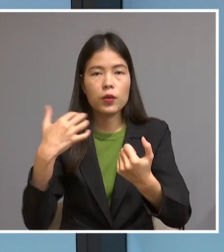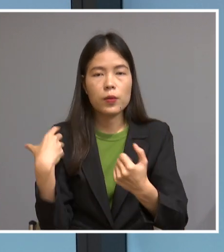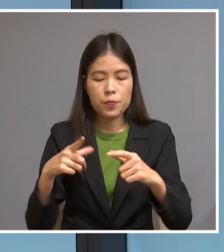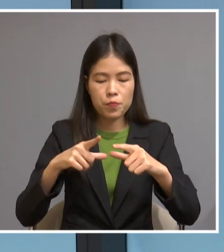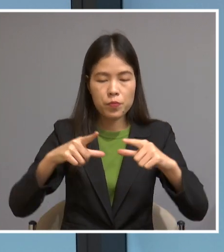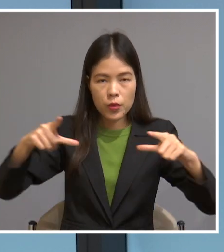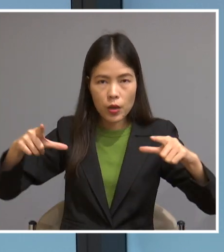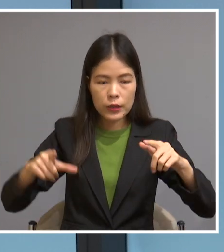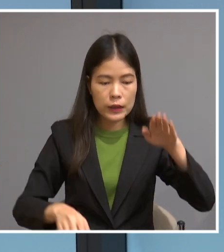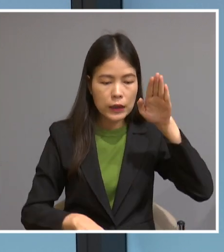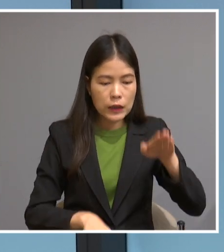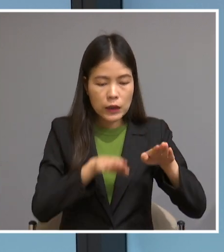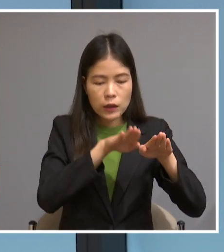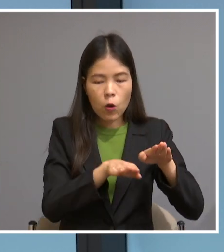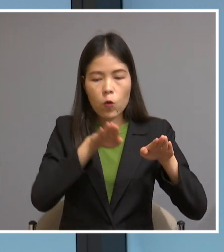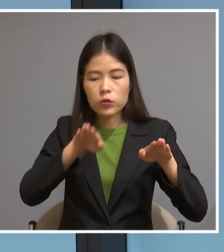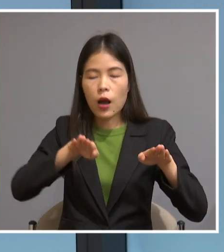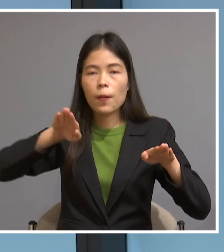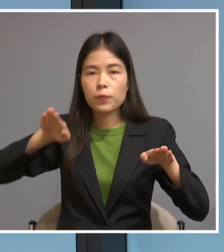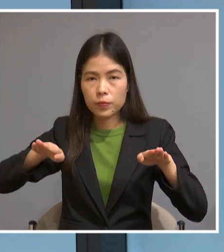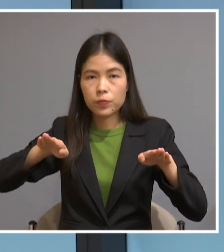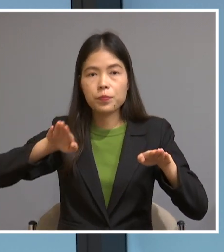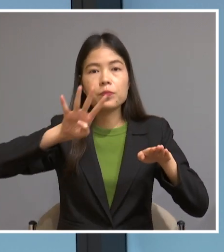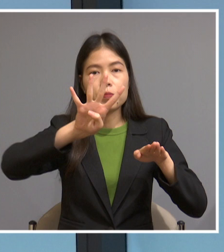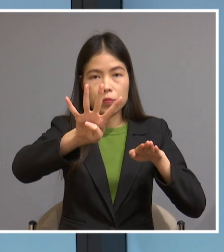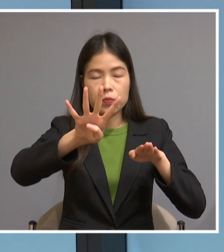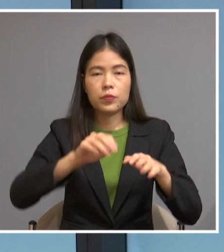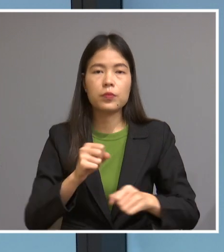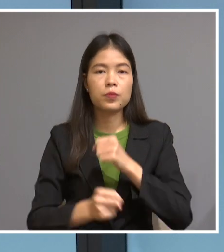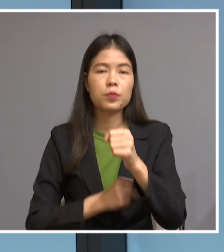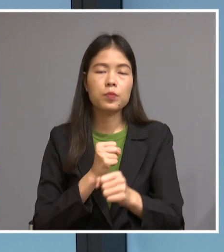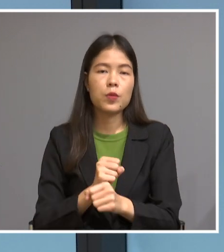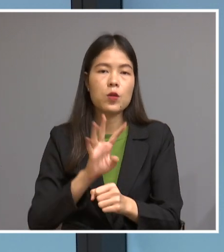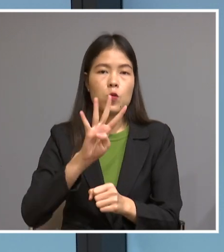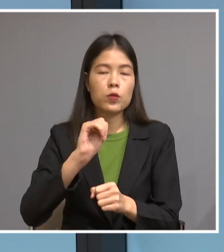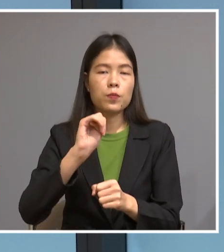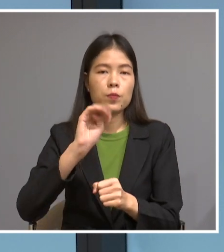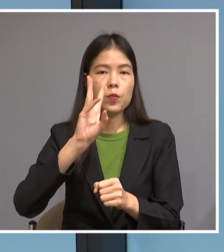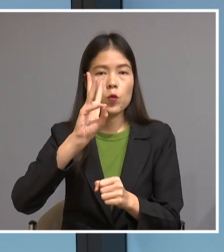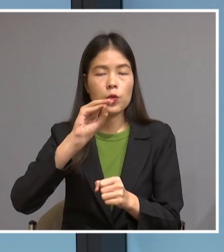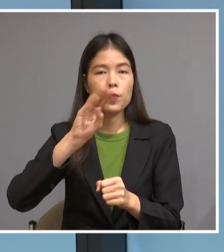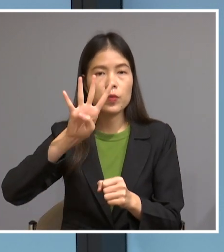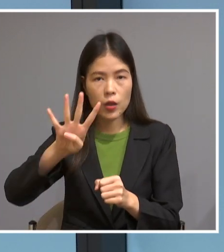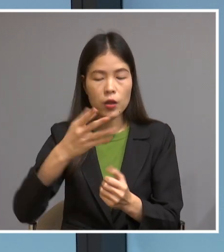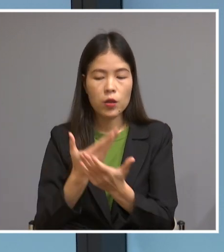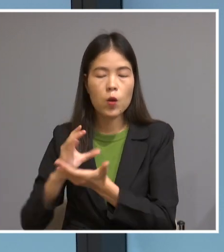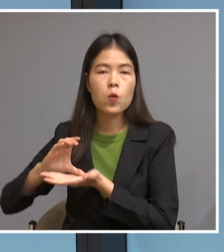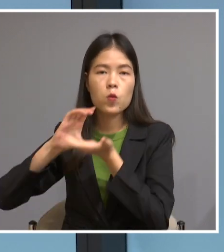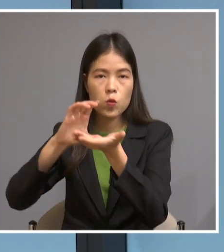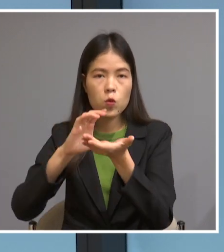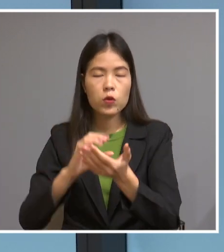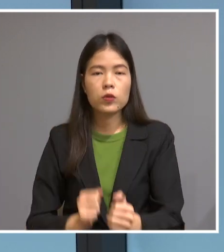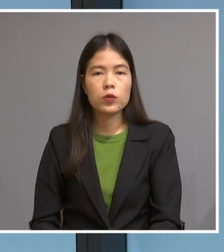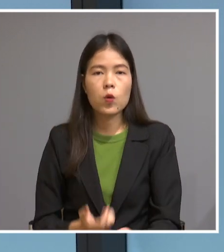นาด 4 ช่จราจอแล้ซึกอยู่ในงบประมาณปี 2564 นะครัระยะทางประมาณ 16.2 กิโลเมตร